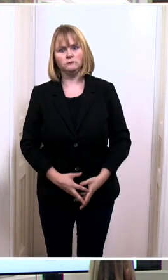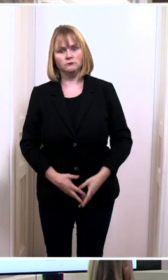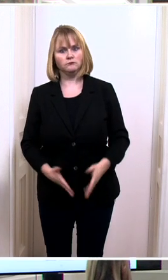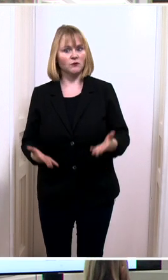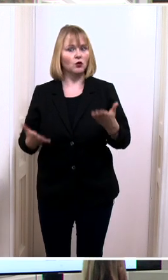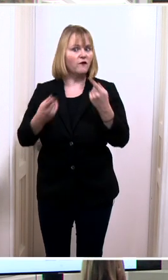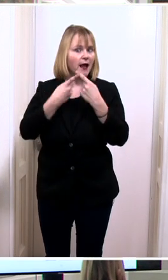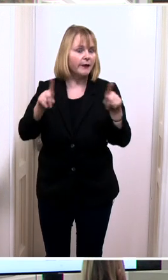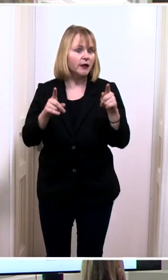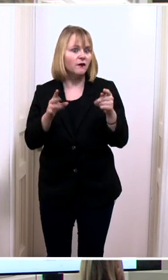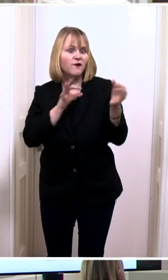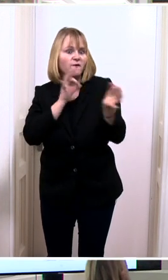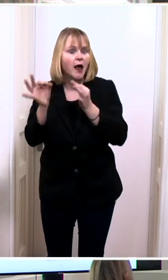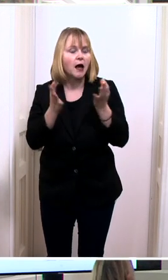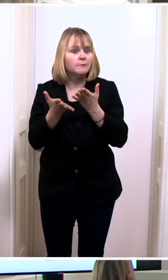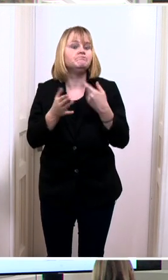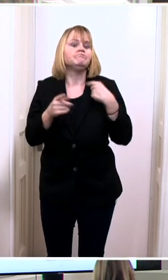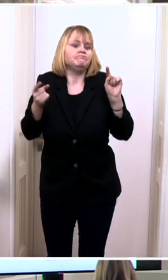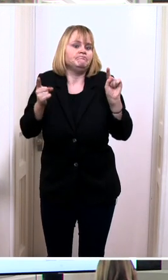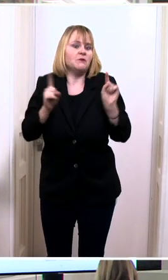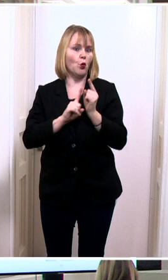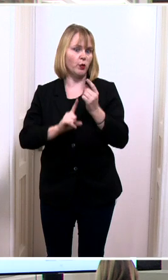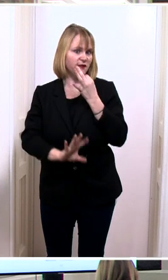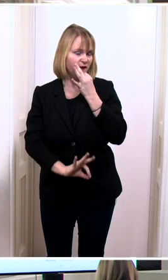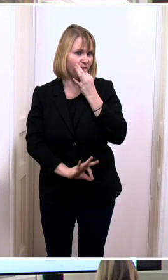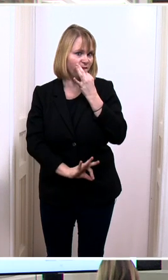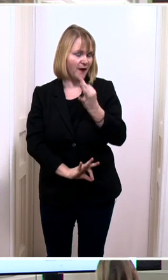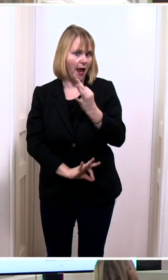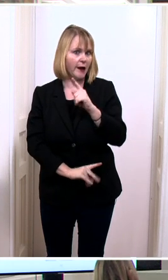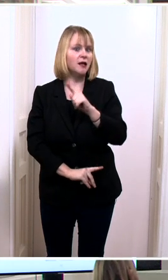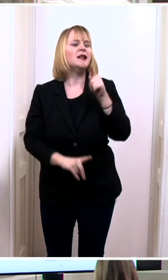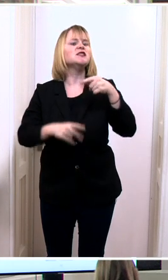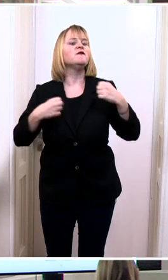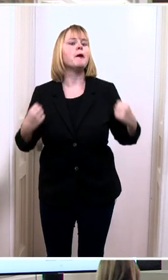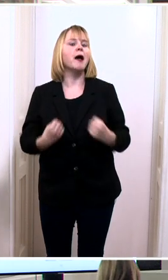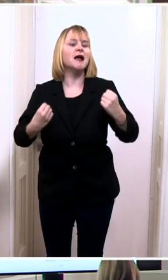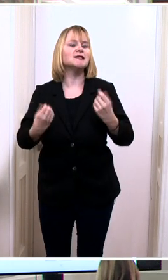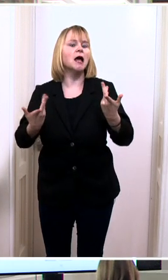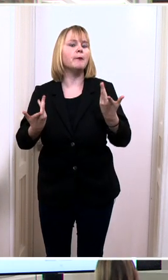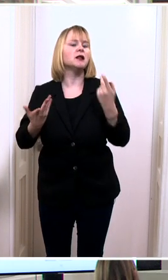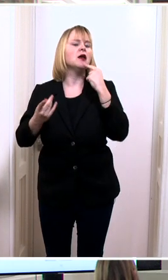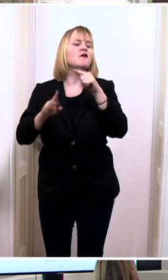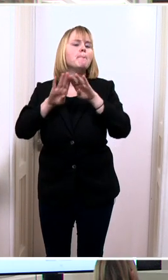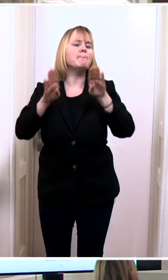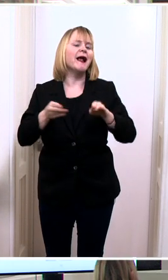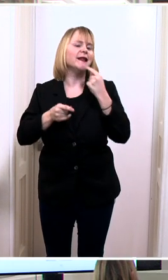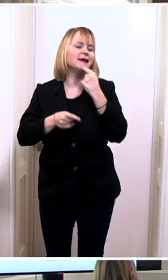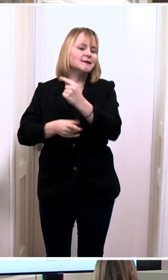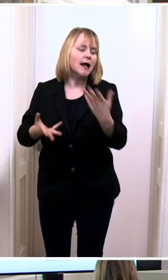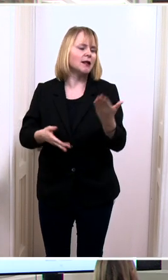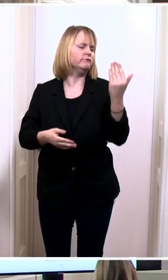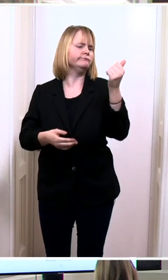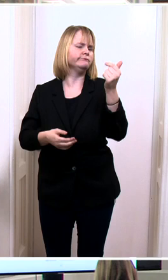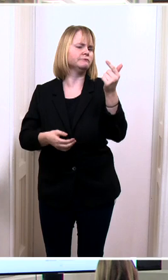Weitere Fragen, bitte. Ich hätte noch kurz eine Frage zum Maßnahmenpaket. Vor einigen Monaten war einmal die